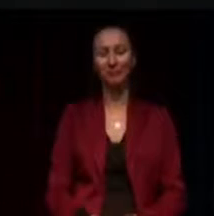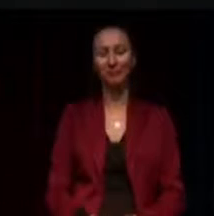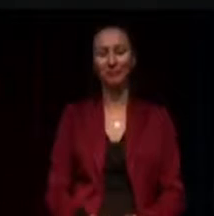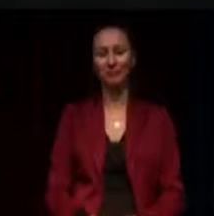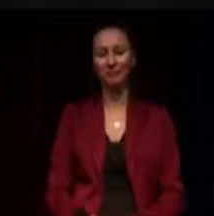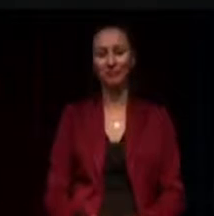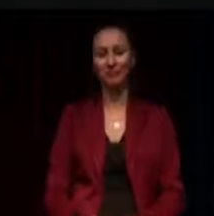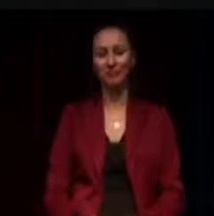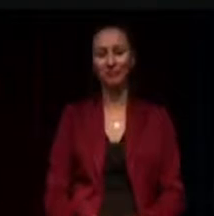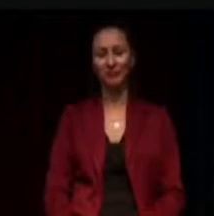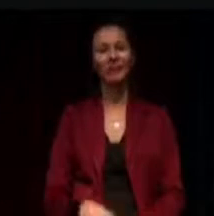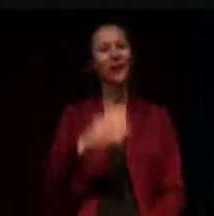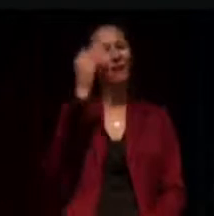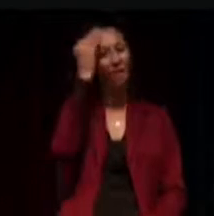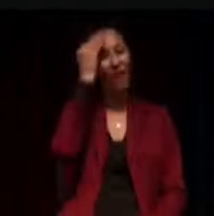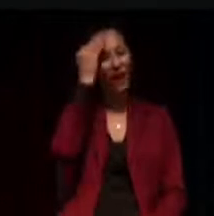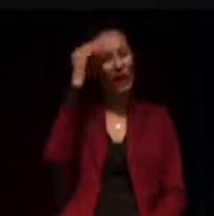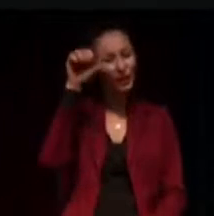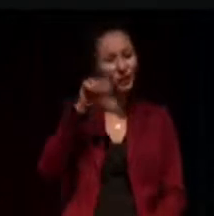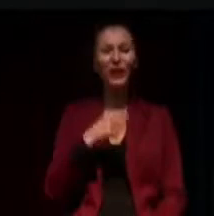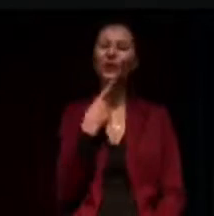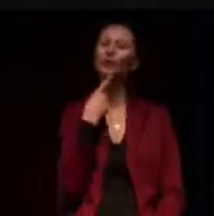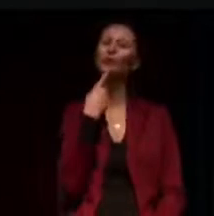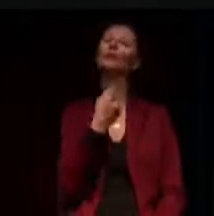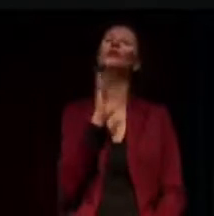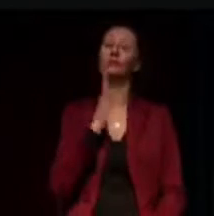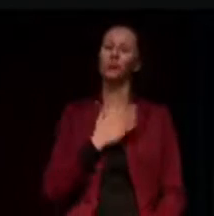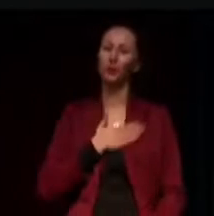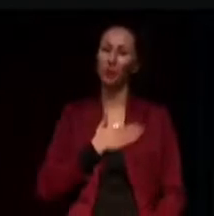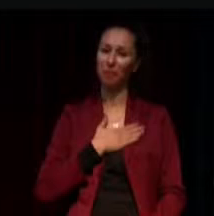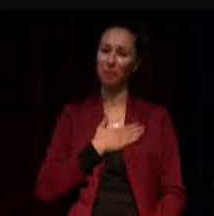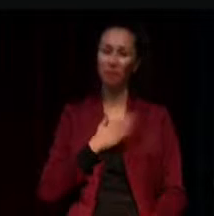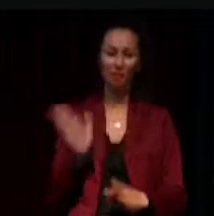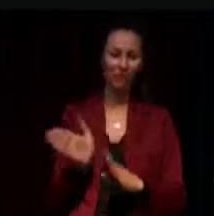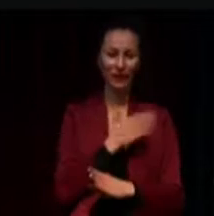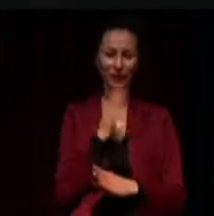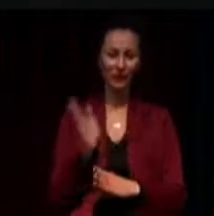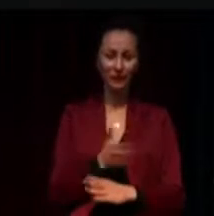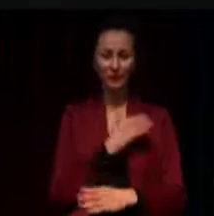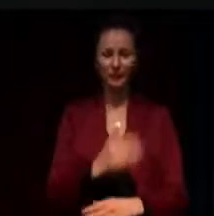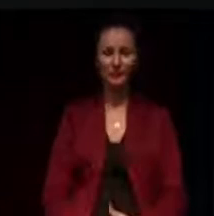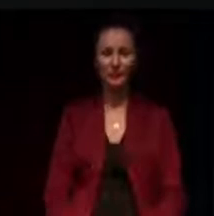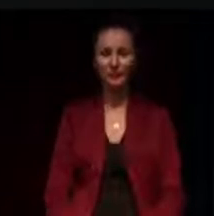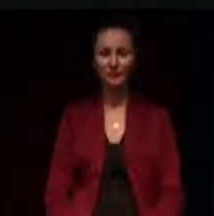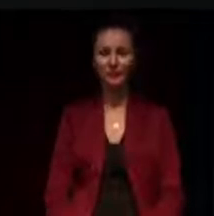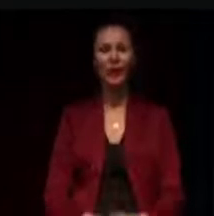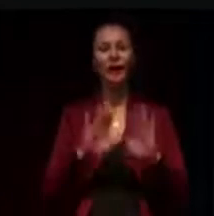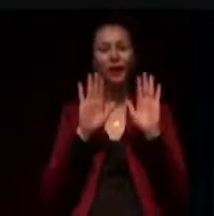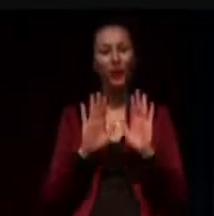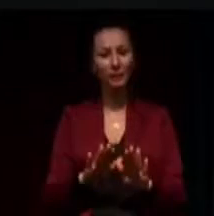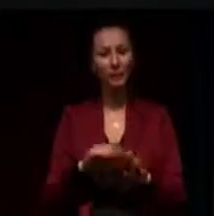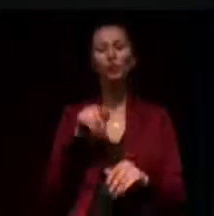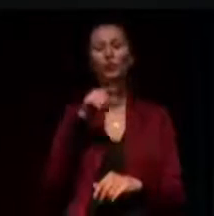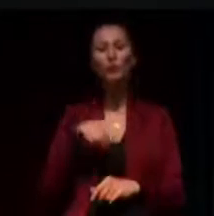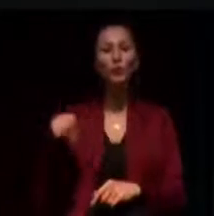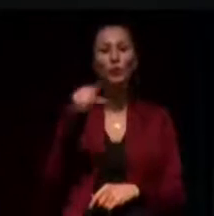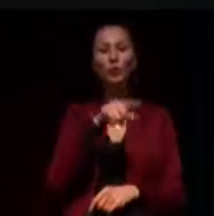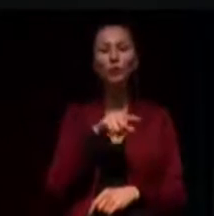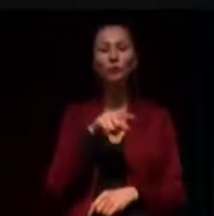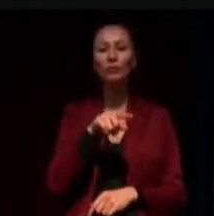evet. Fakirleşmeden söz etmeyeceğim artık. Yani onları şöyle geçelim. Ama şunu